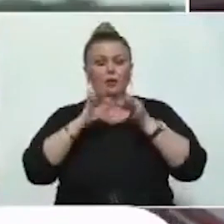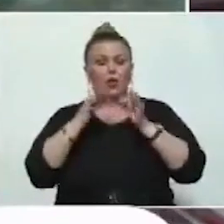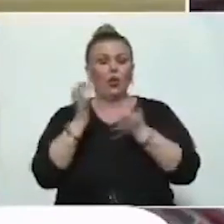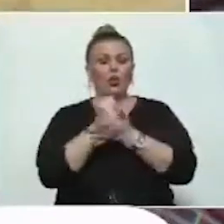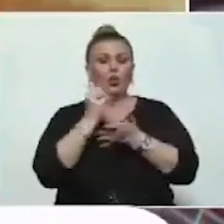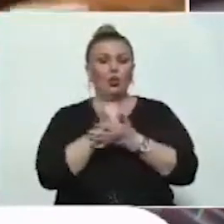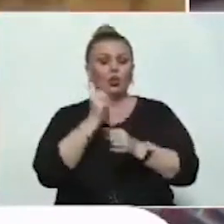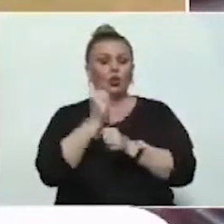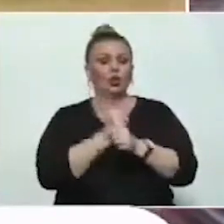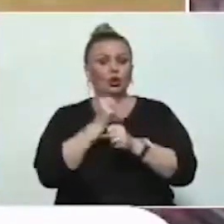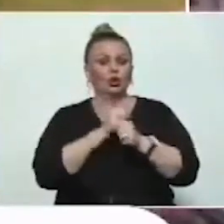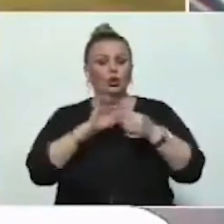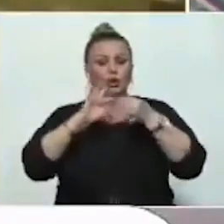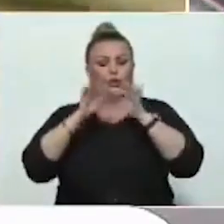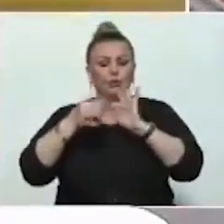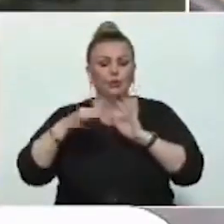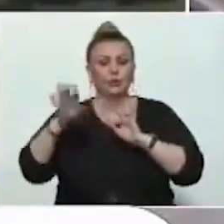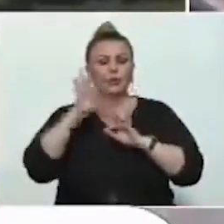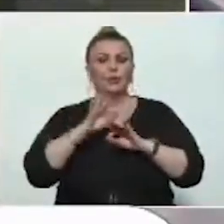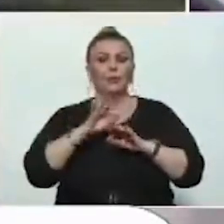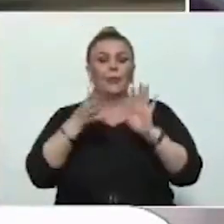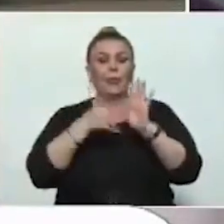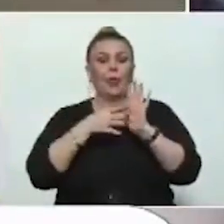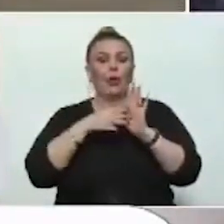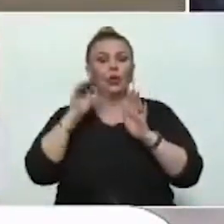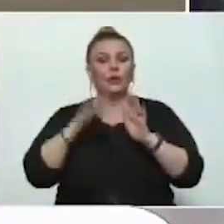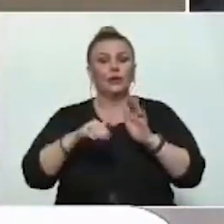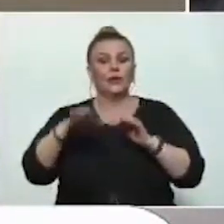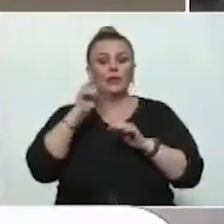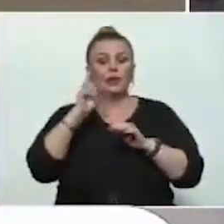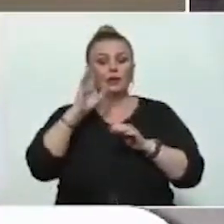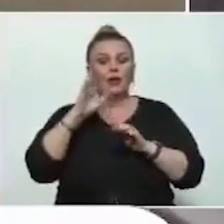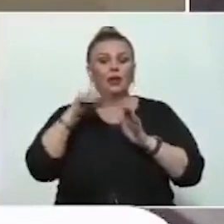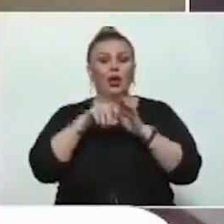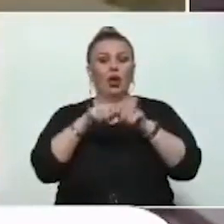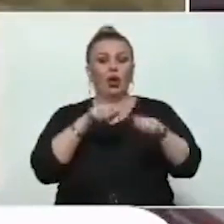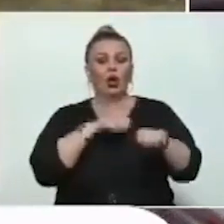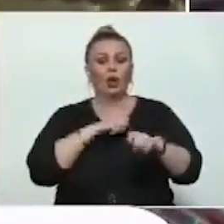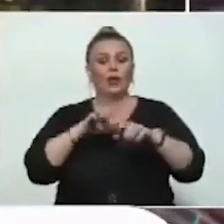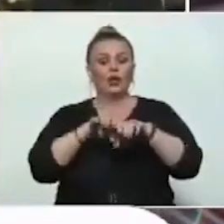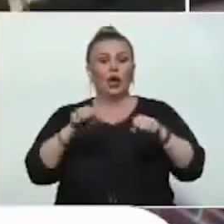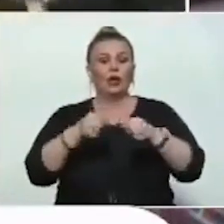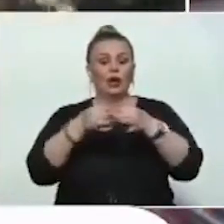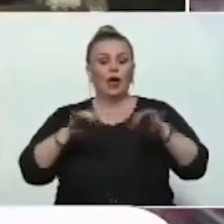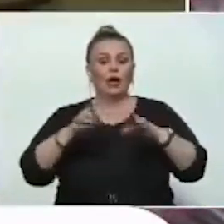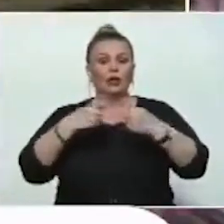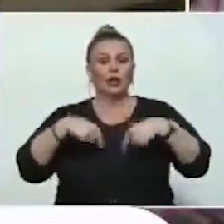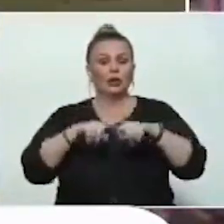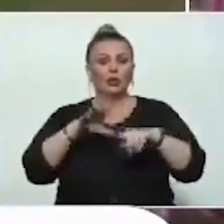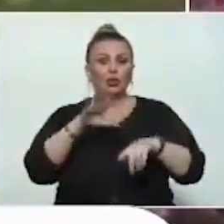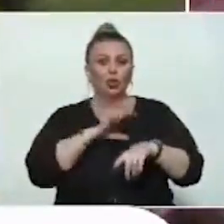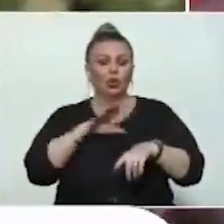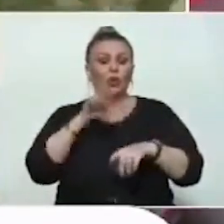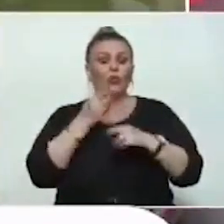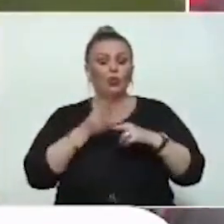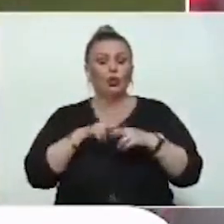əks əməliyyatlar nəticəsində 9000 kvadrat kilometr ərazi işğaldan azad edilibdir ve bu əməliyyatlar hələ